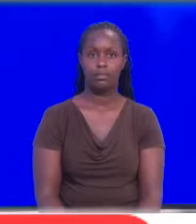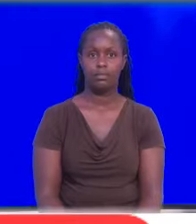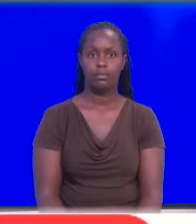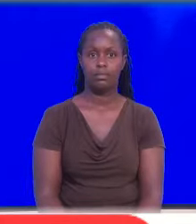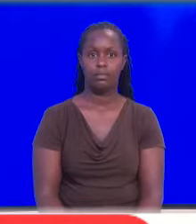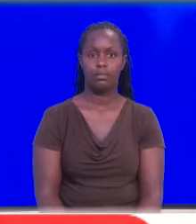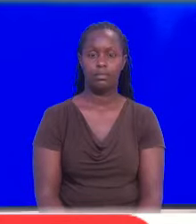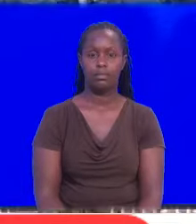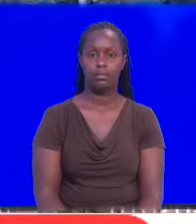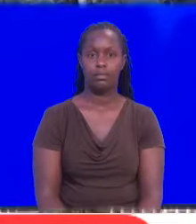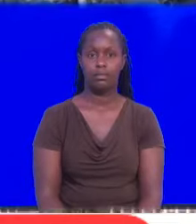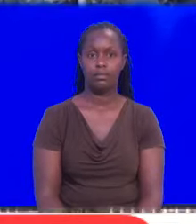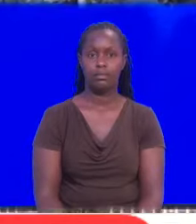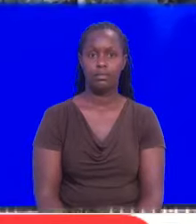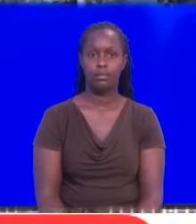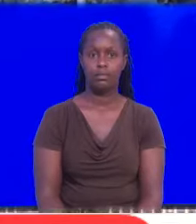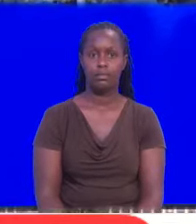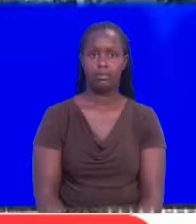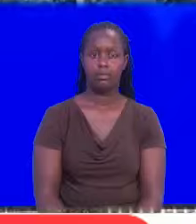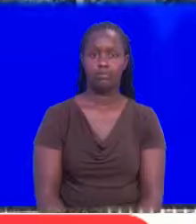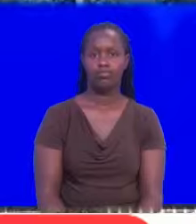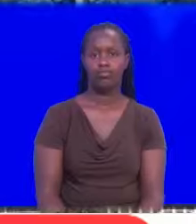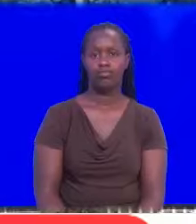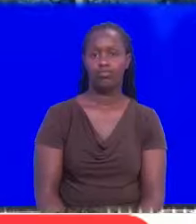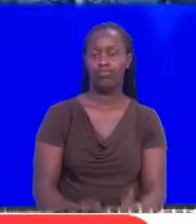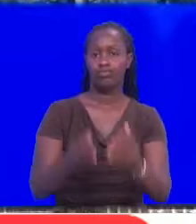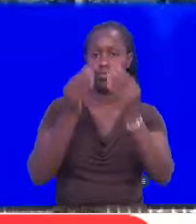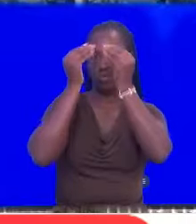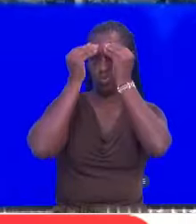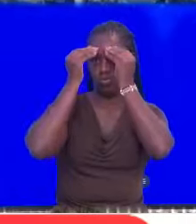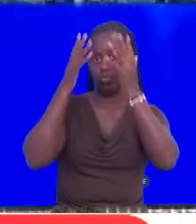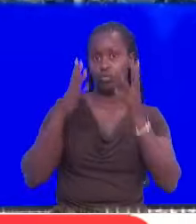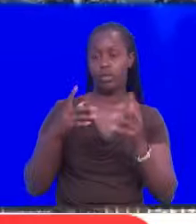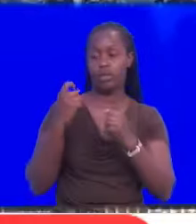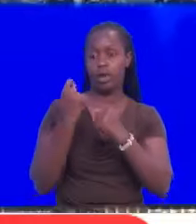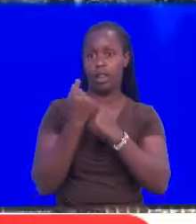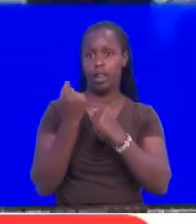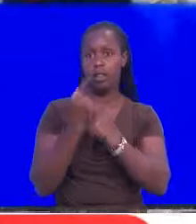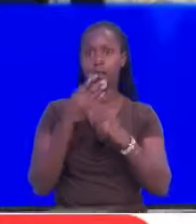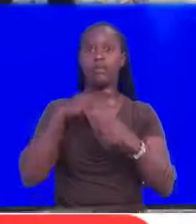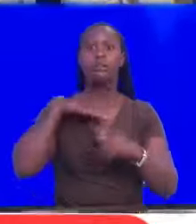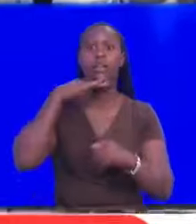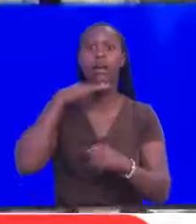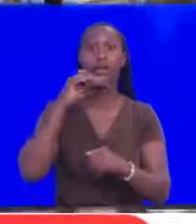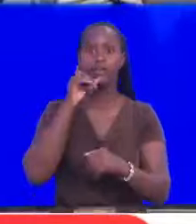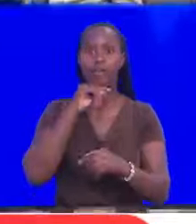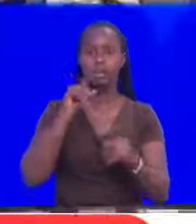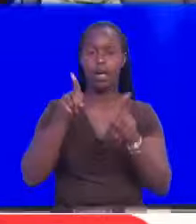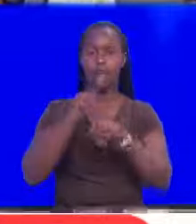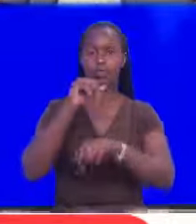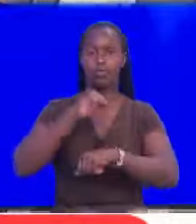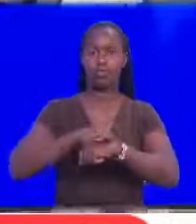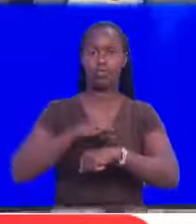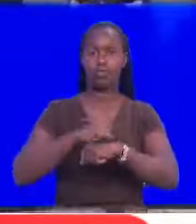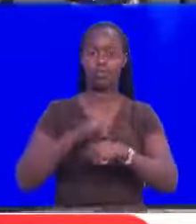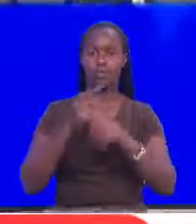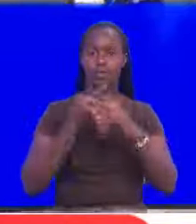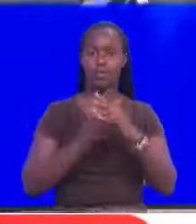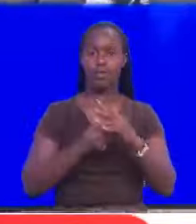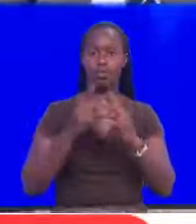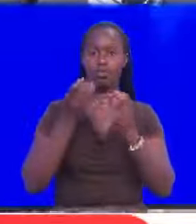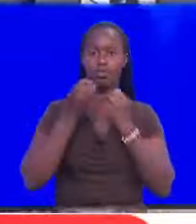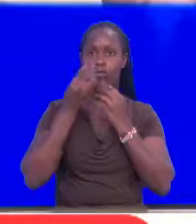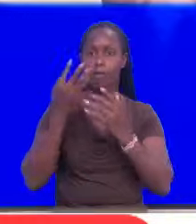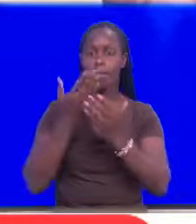yake. Wanafunzi 11 wameripotiwa kufariki dunia, huku chuo kikianza mchakato wa kutoa taarifa kwa jamaa